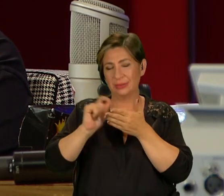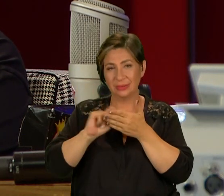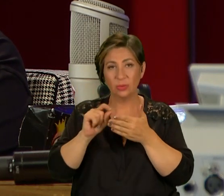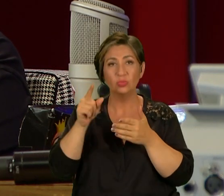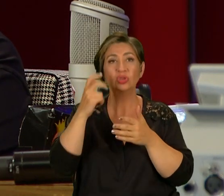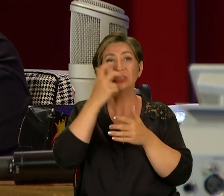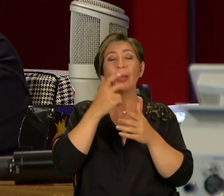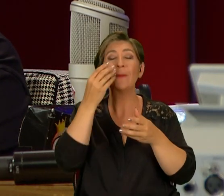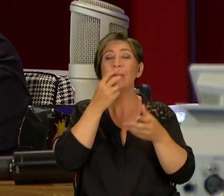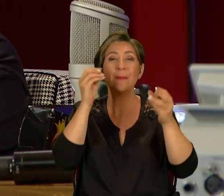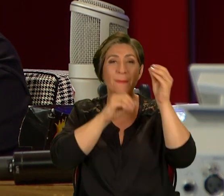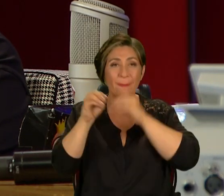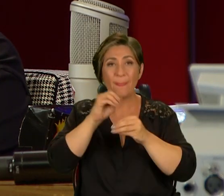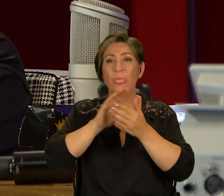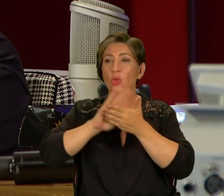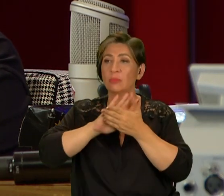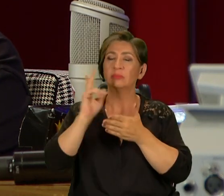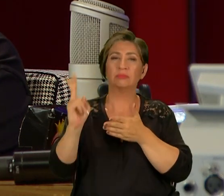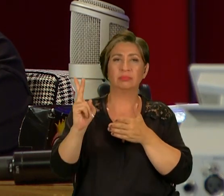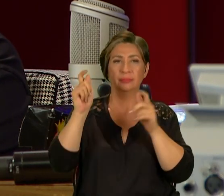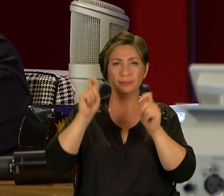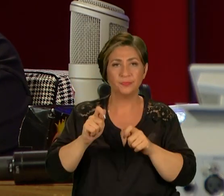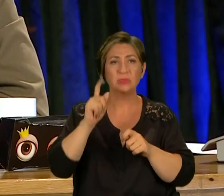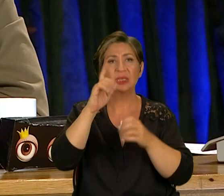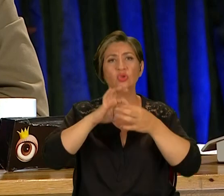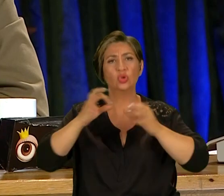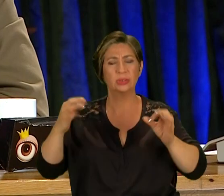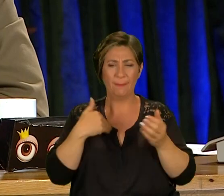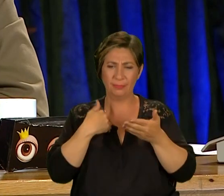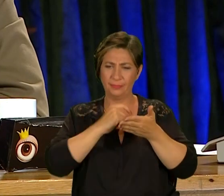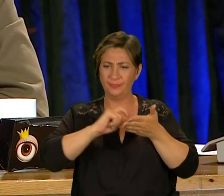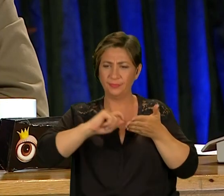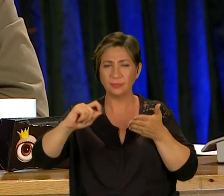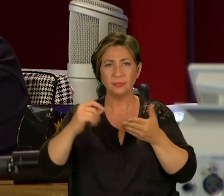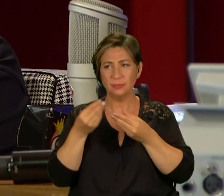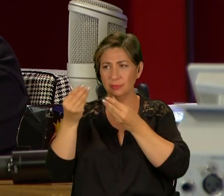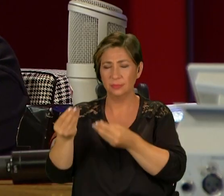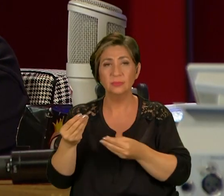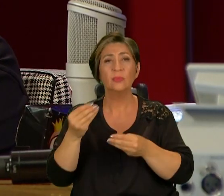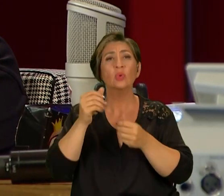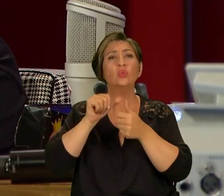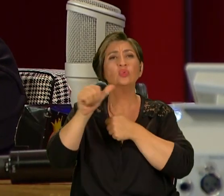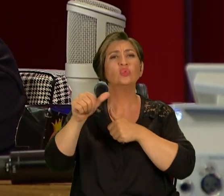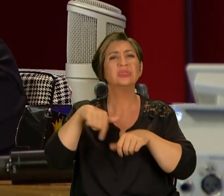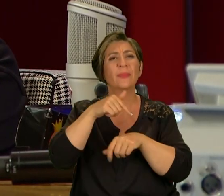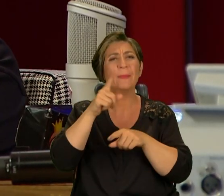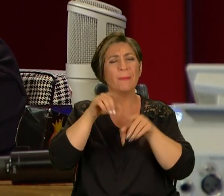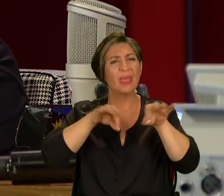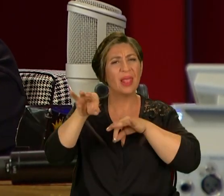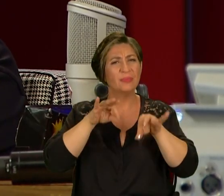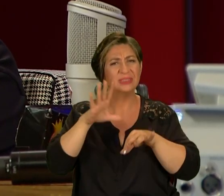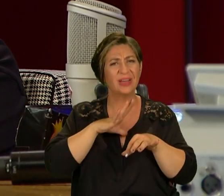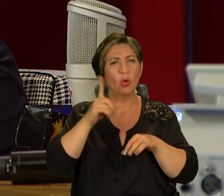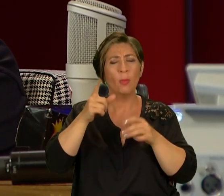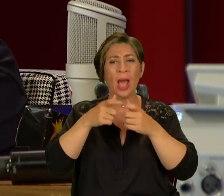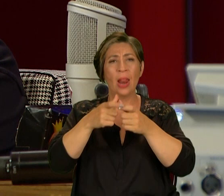Çünkü bu şarkının bestesi ve düzenlemesi ona ait. Hmm. Sadece sözlerini ben yazdım. Bir de uzun zamandır böyle bir planımız vardı. Aslında